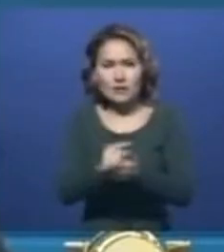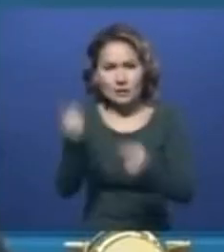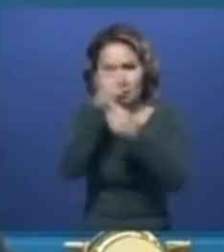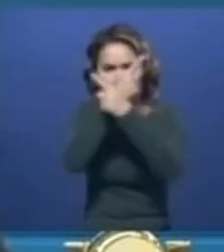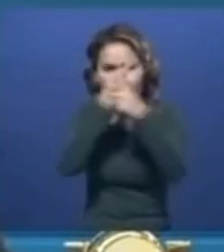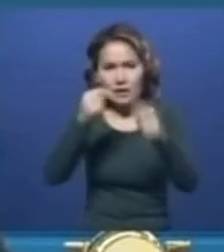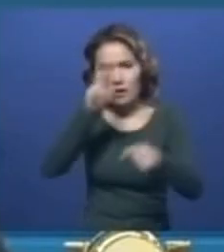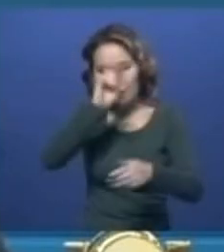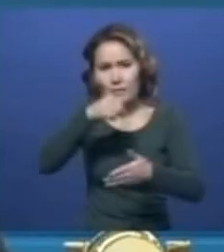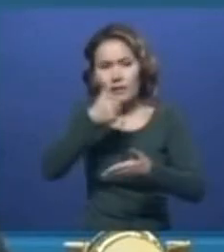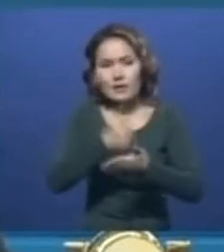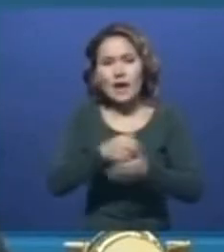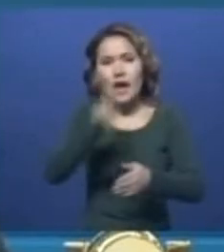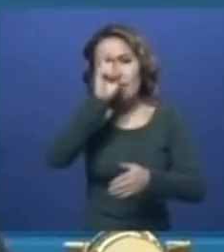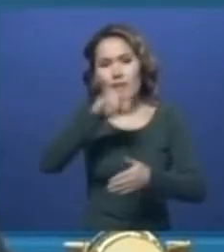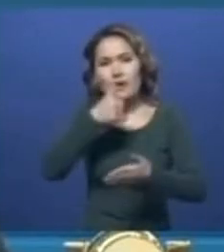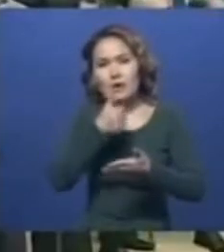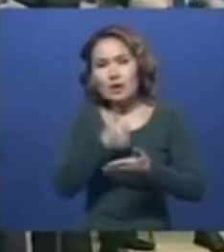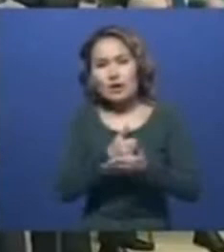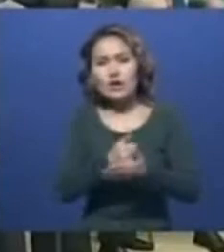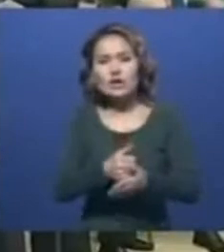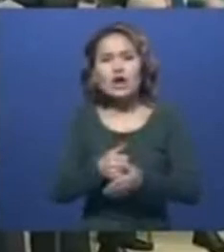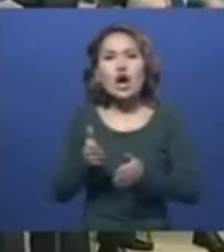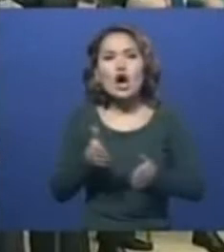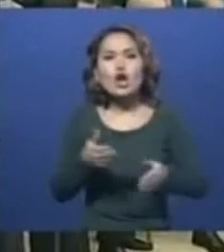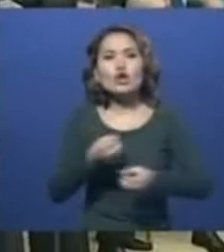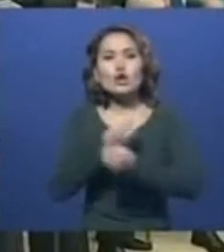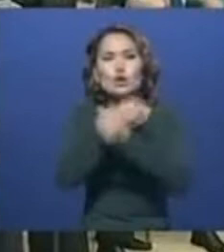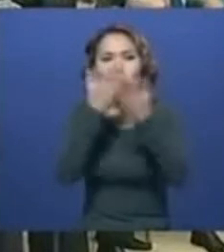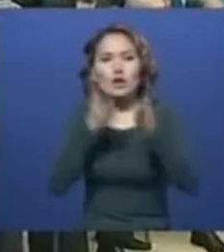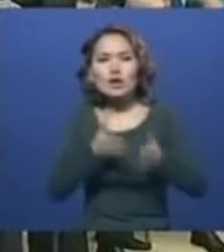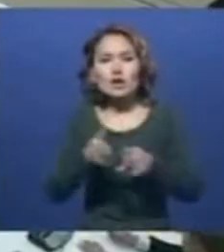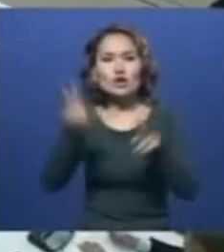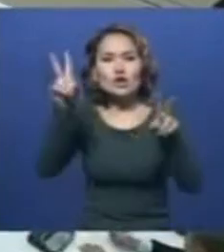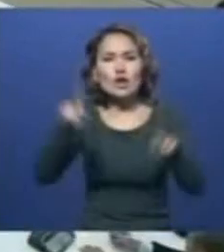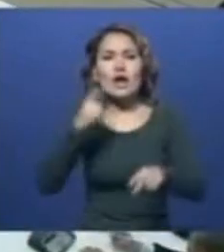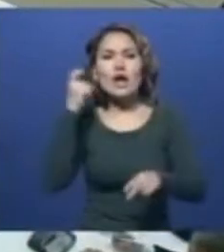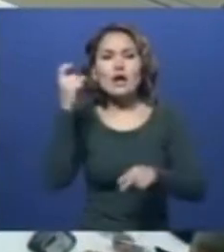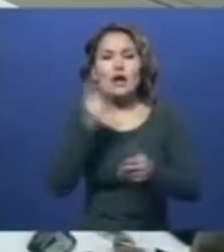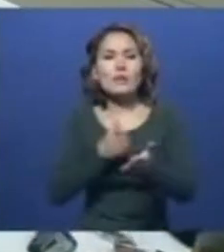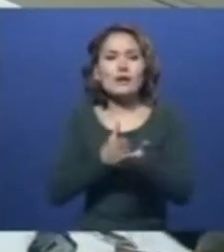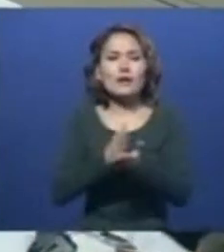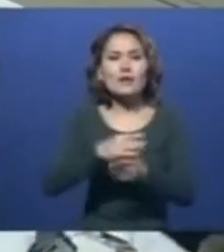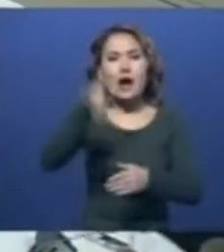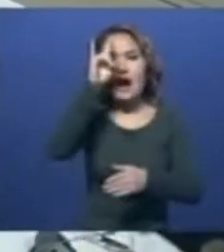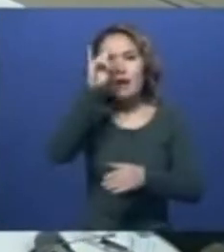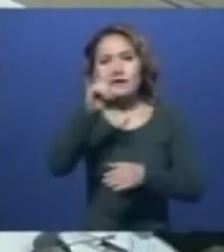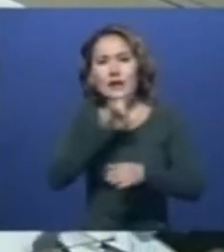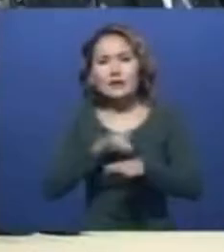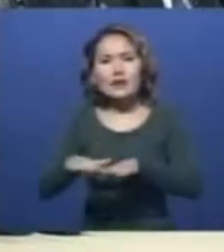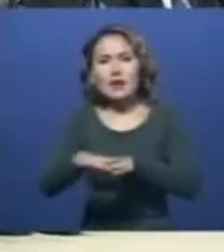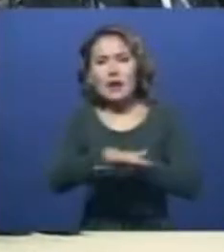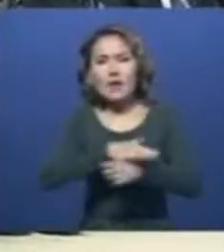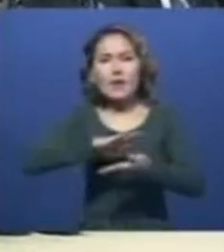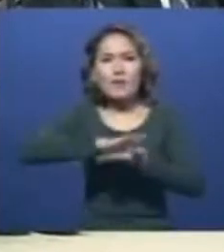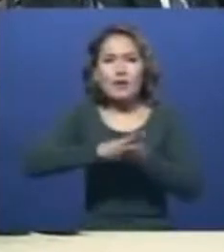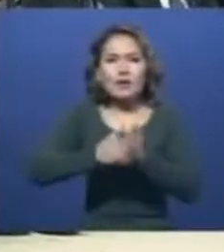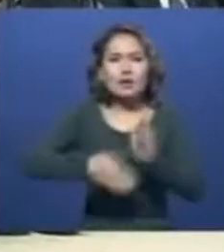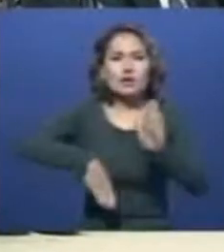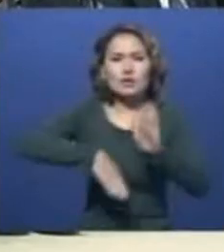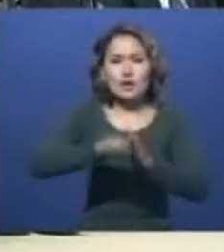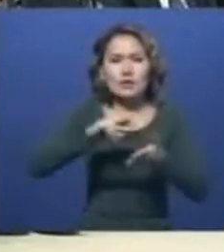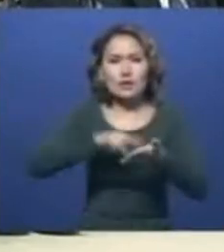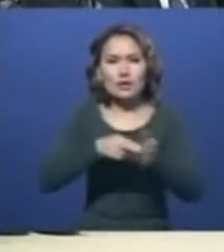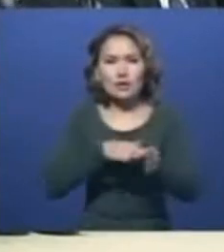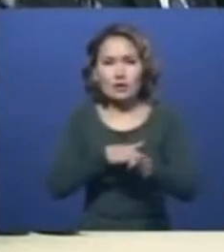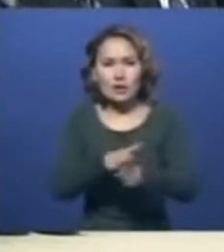жеткізді. Мемлекет басшысы жариялаған Нұрлы жол атты жаңа экономикалық саясат еліміздің құрылымдық реформаларын одан әрі тиімді жүзеге